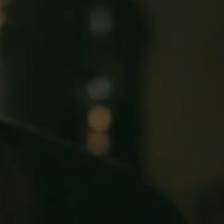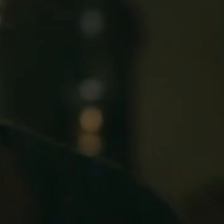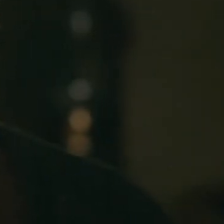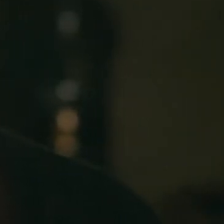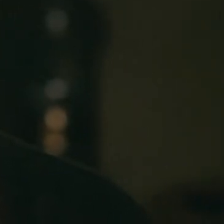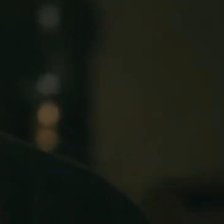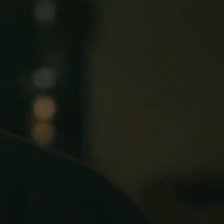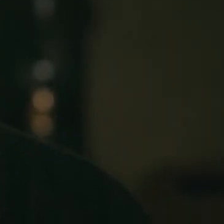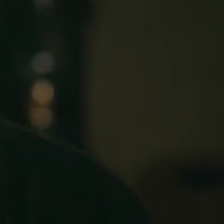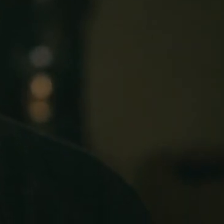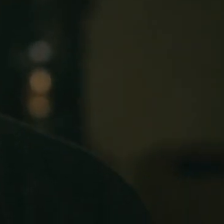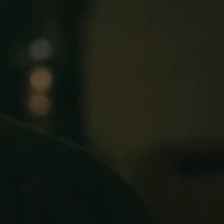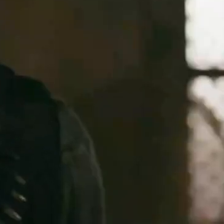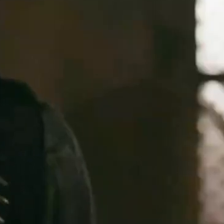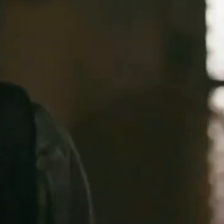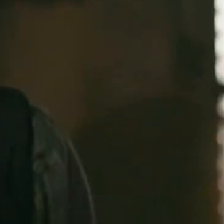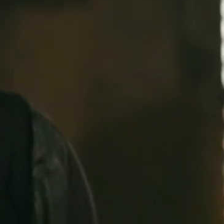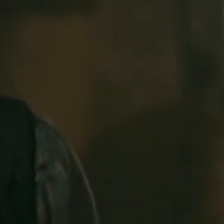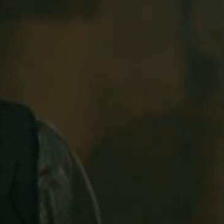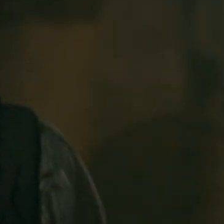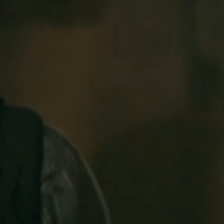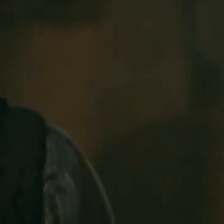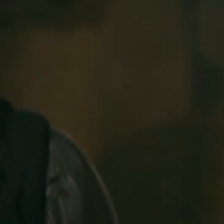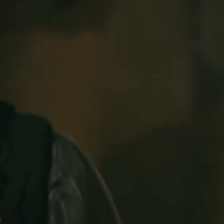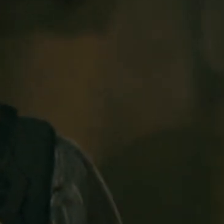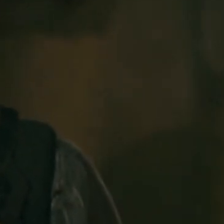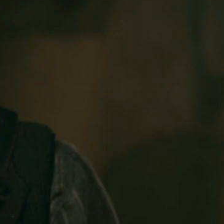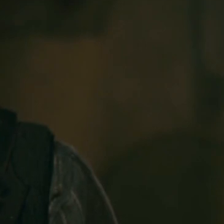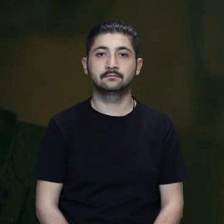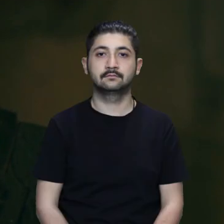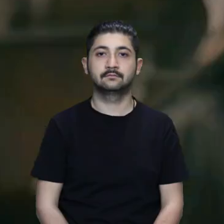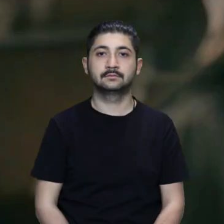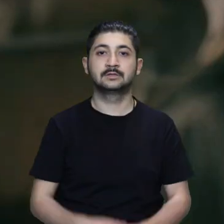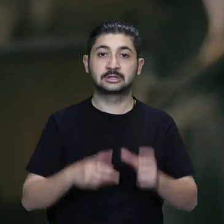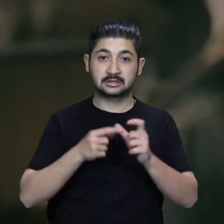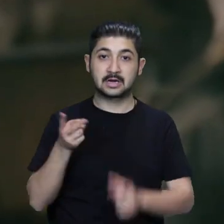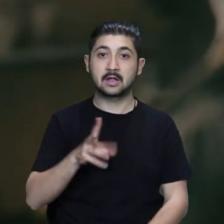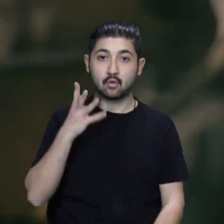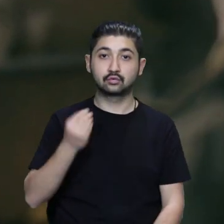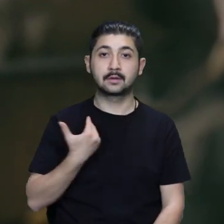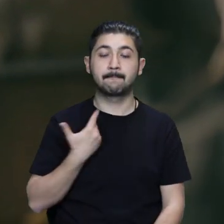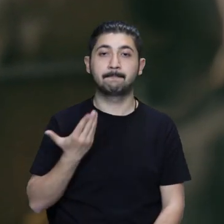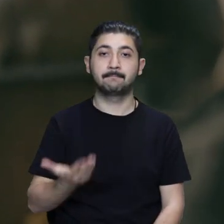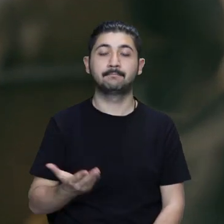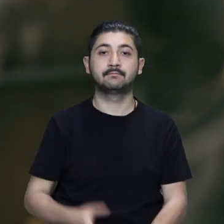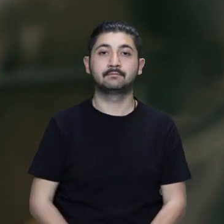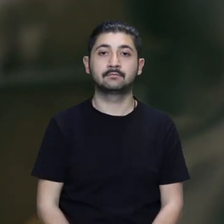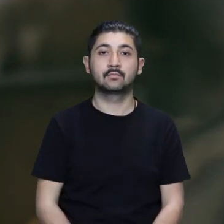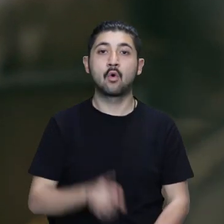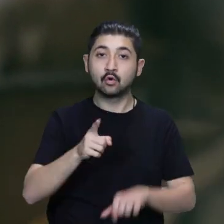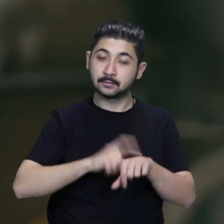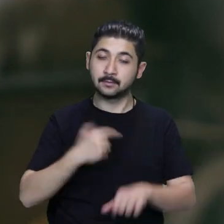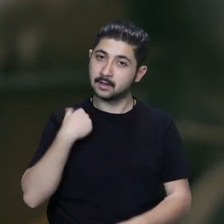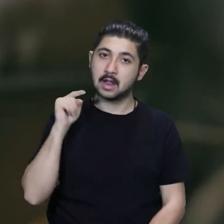kardeşinden gülümseyerek ayrılıp ona döndü. şehit olursam. O vakit